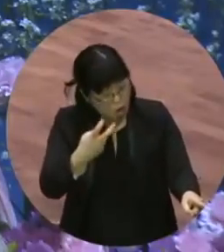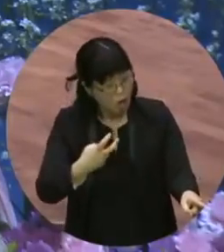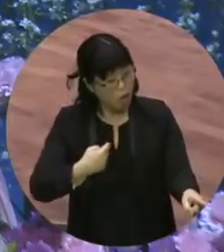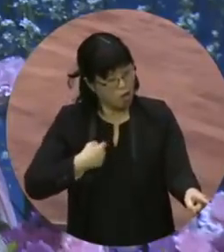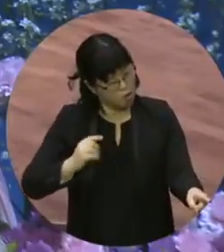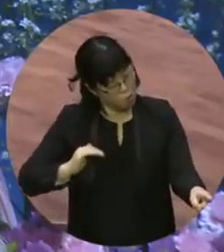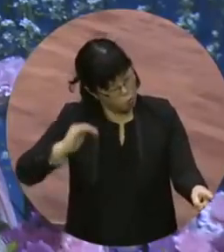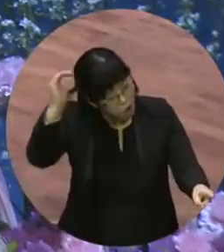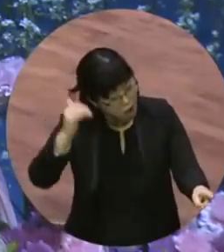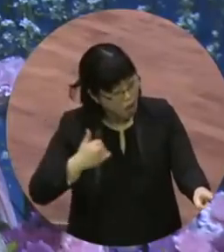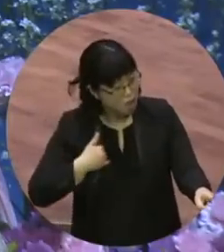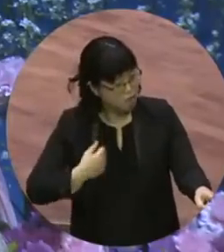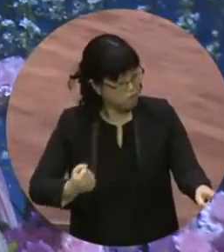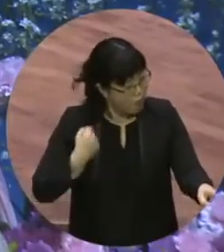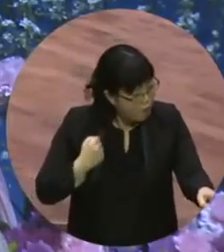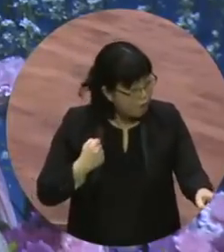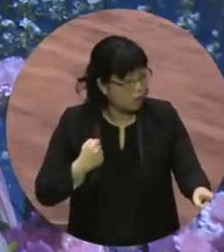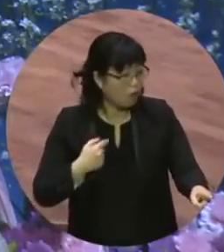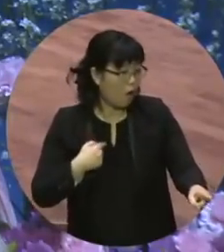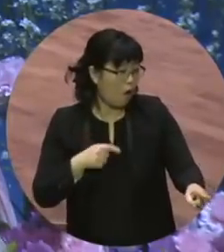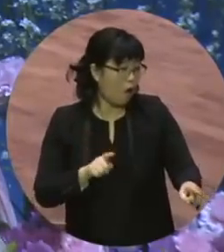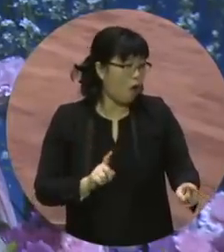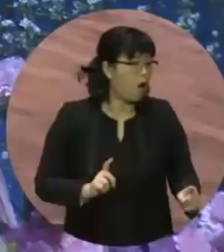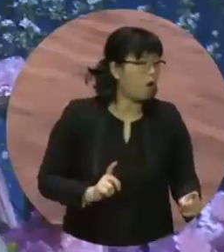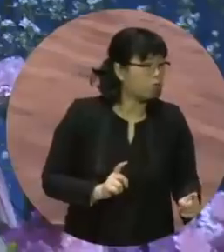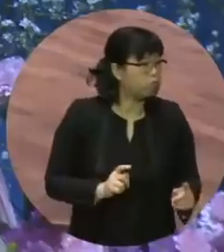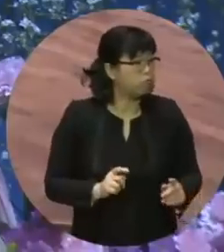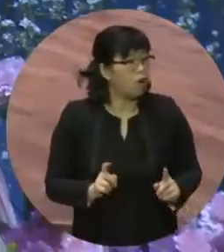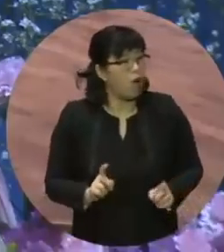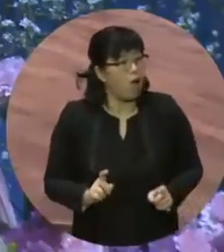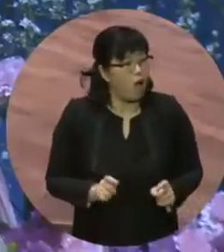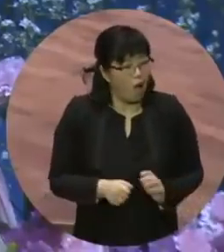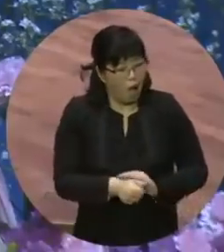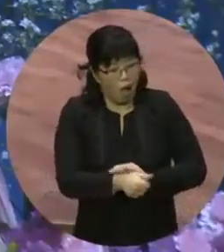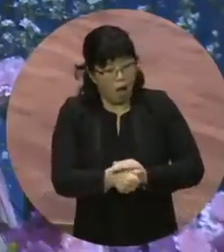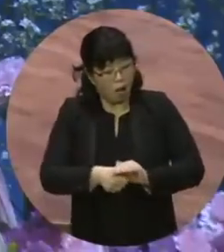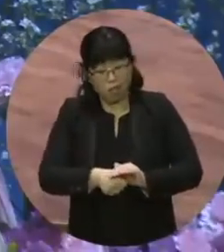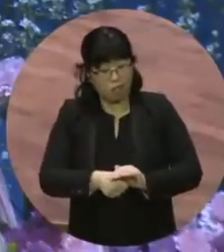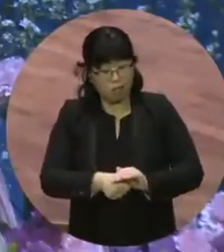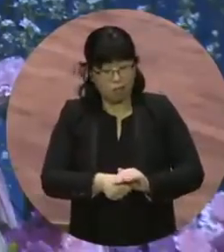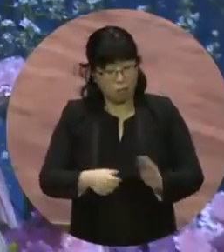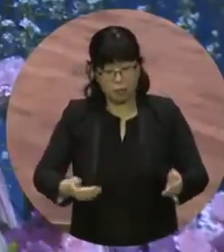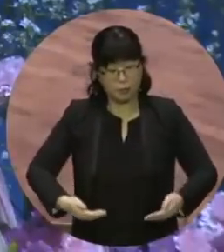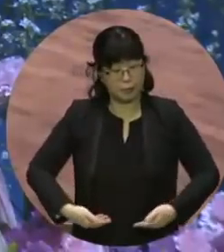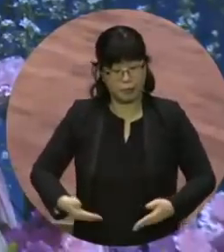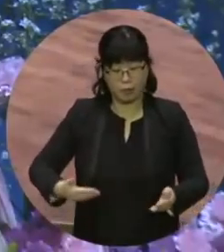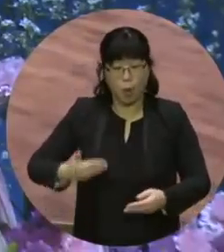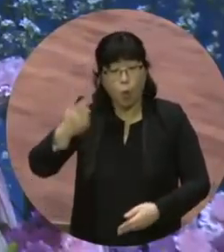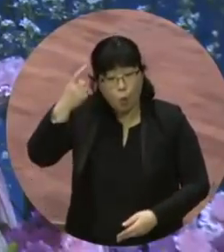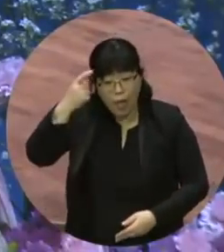속에서 들어가 살면요, 세상에 겁날 사람 아무도 없습니다. 부러울 사람도 아무도 없어요.